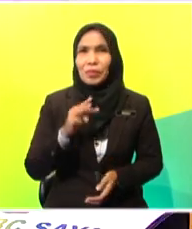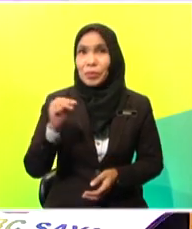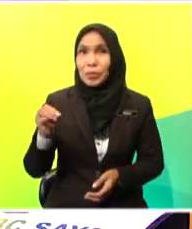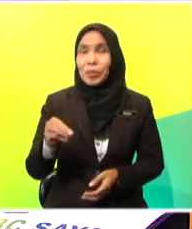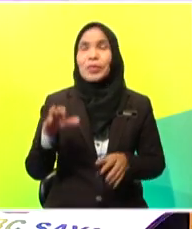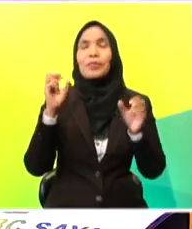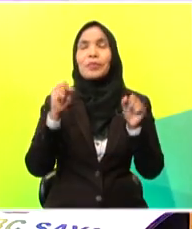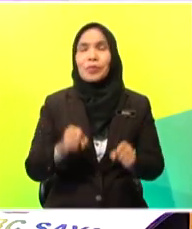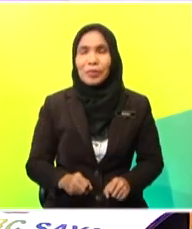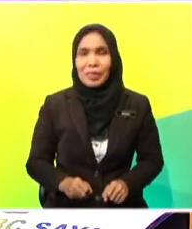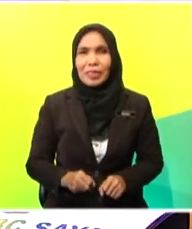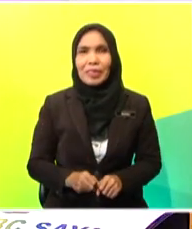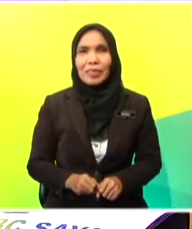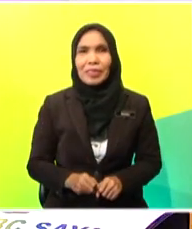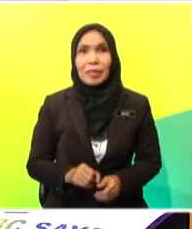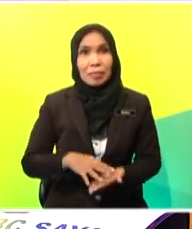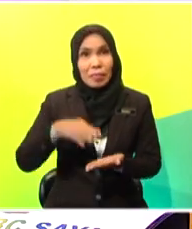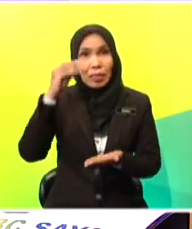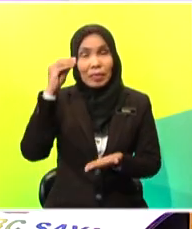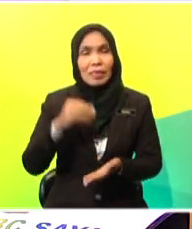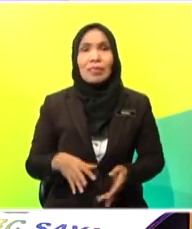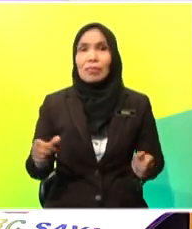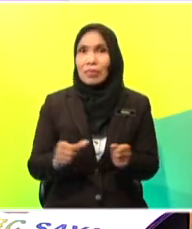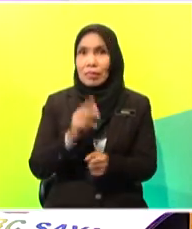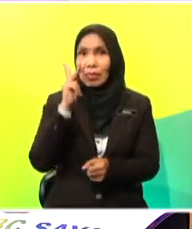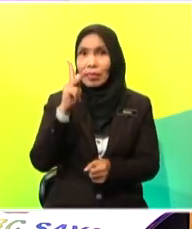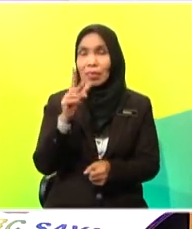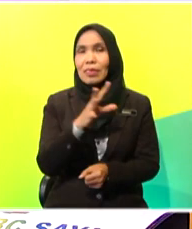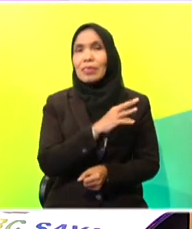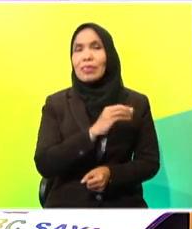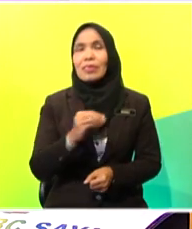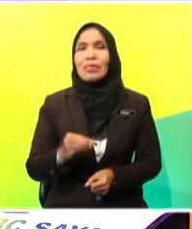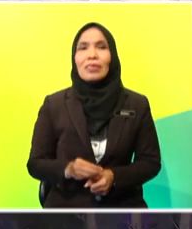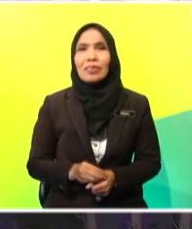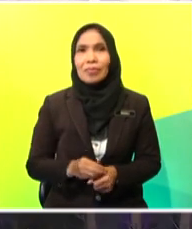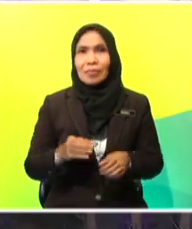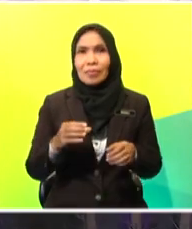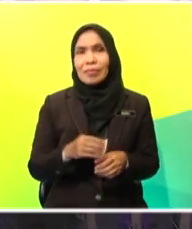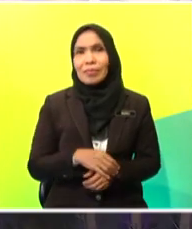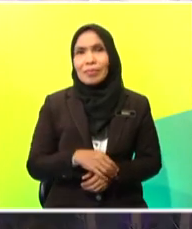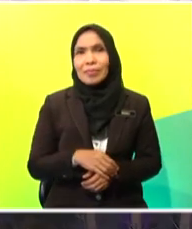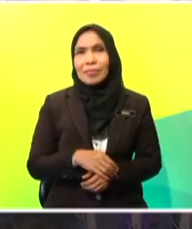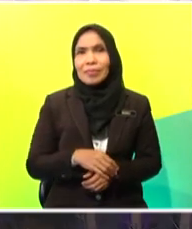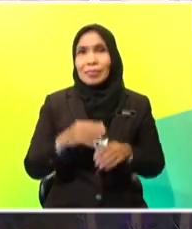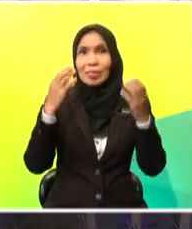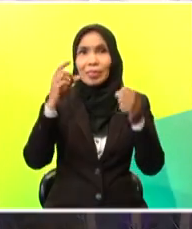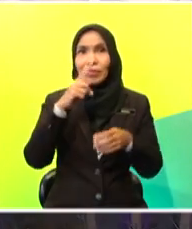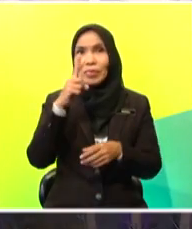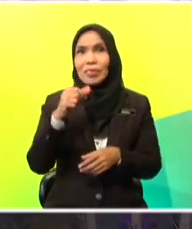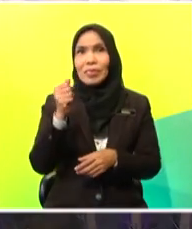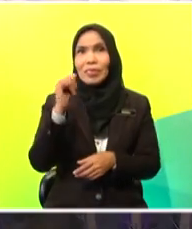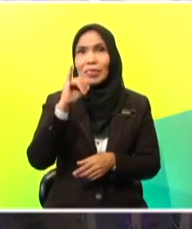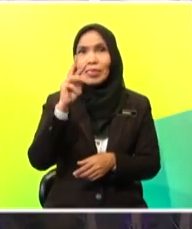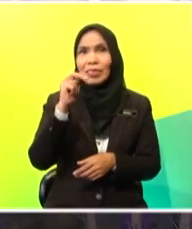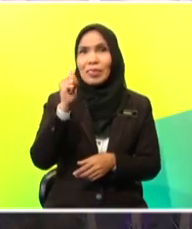terus bersama dengan Karina dan juga cukup enak sebab Zainab minyak itu kita nyanyi huruf lagu